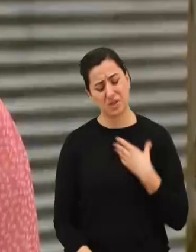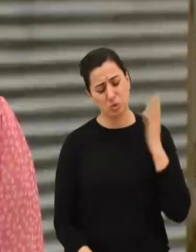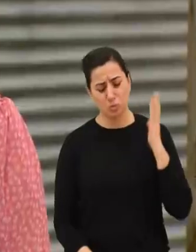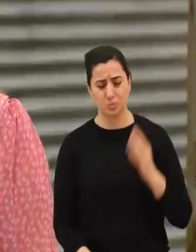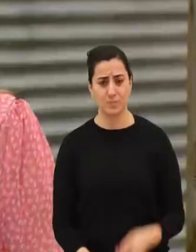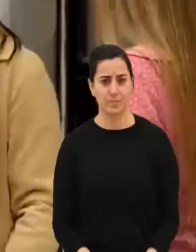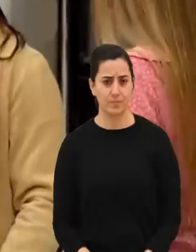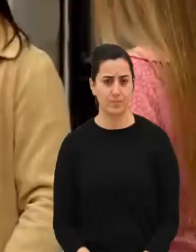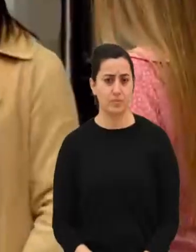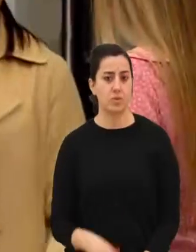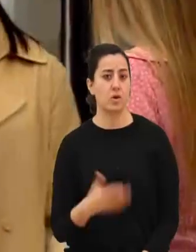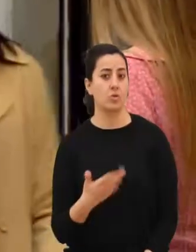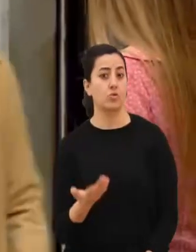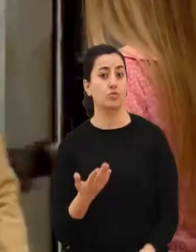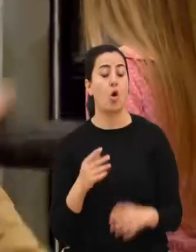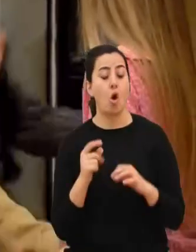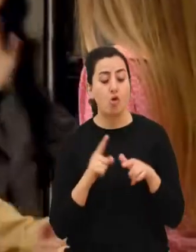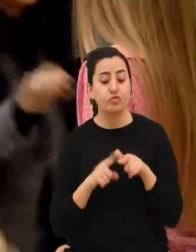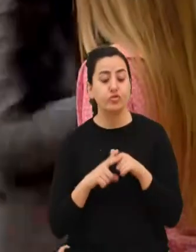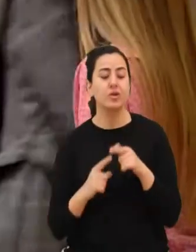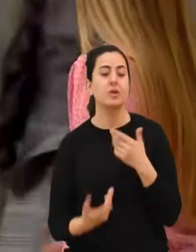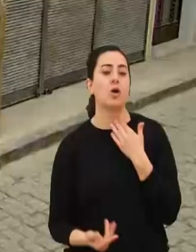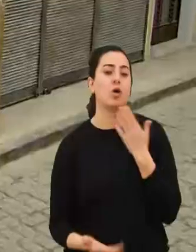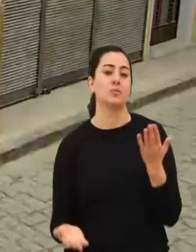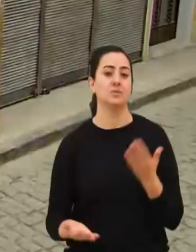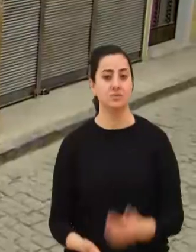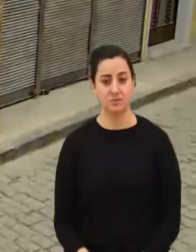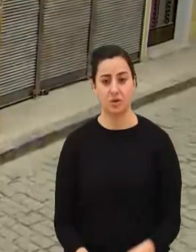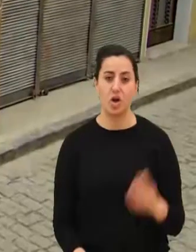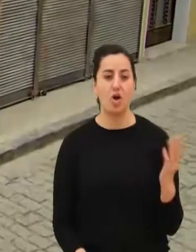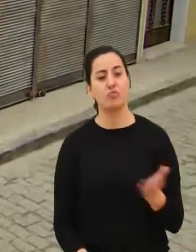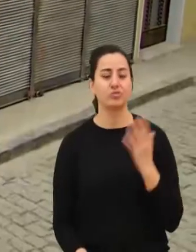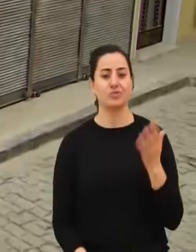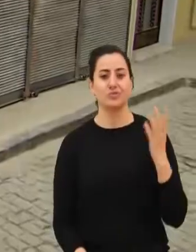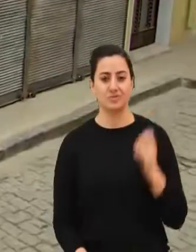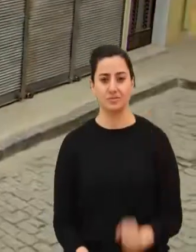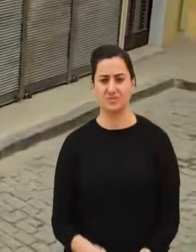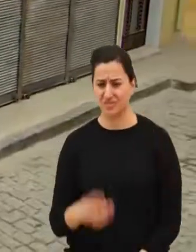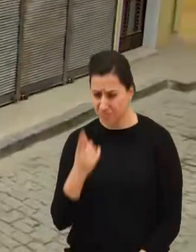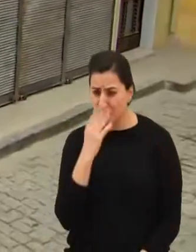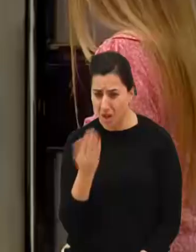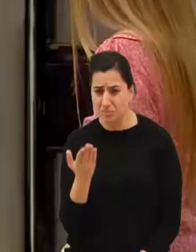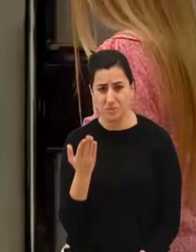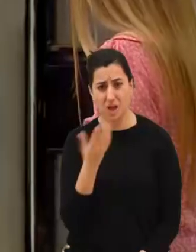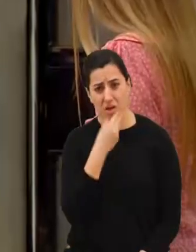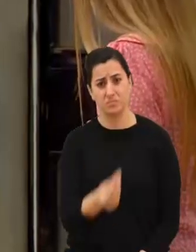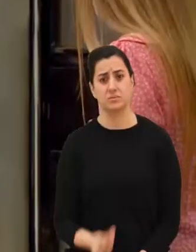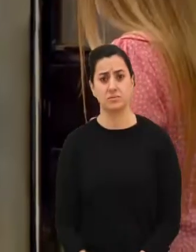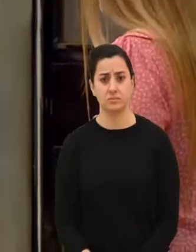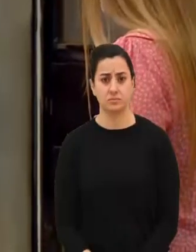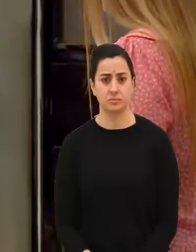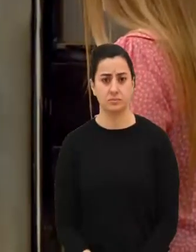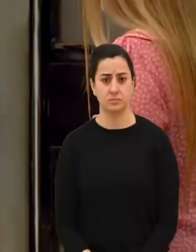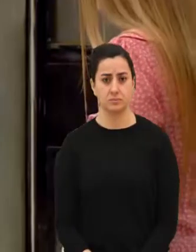ben. Tamam. Of lanmaz. Of çekilir. Of af! Hani yaparsın. Ya Şahin yaptığını beğendin mi?